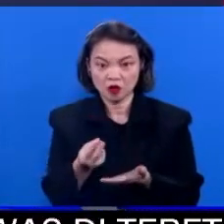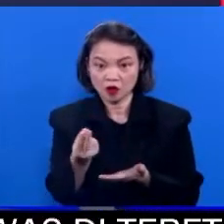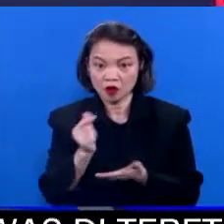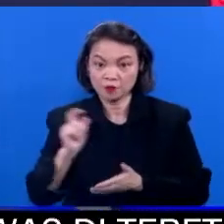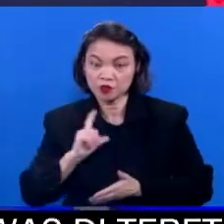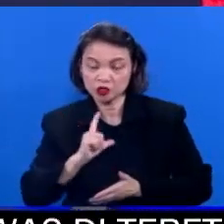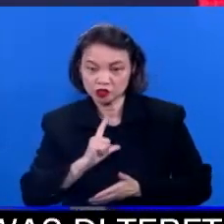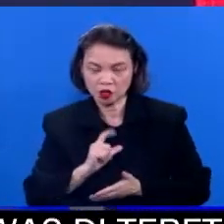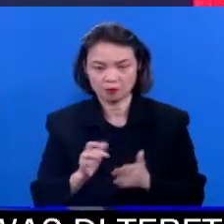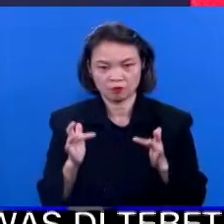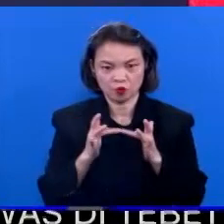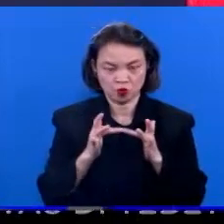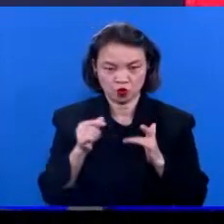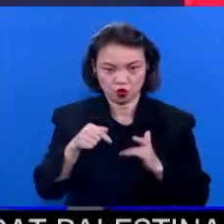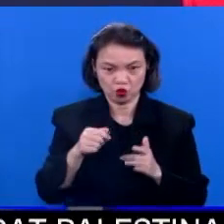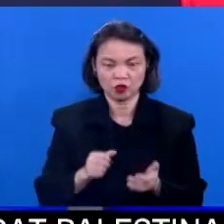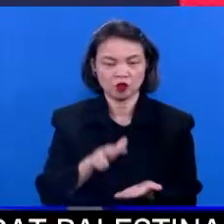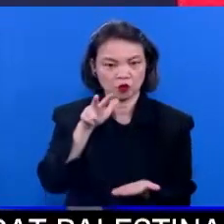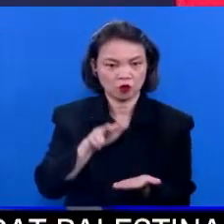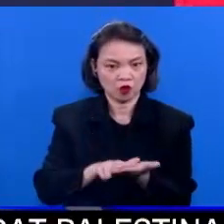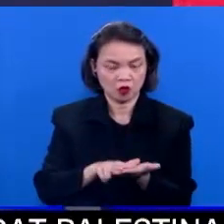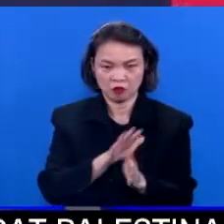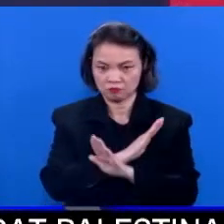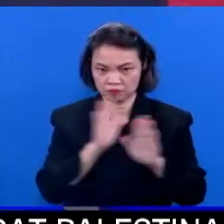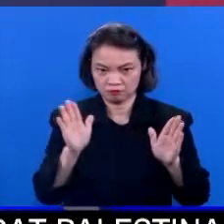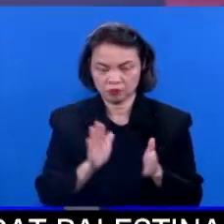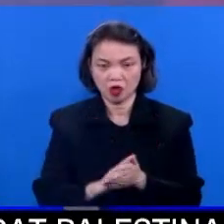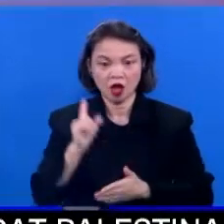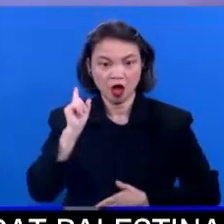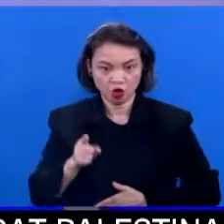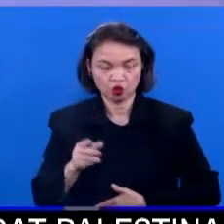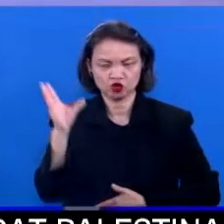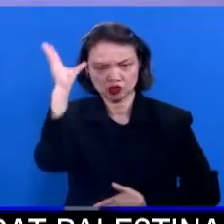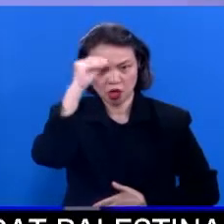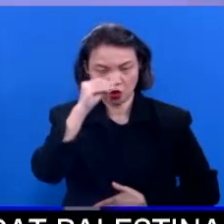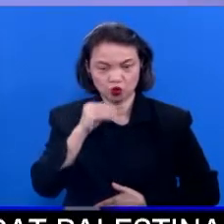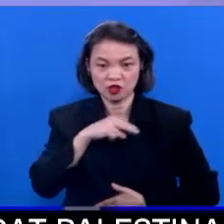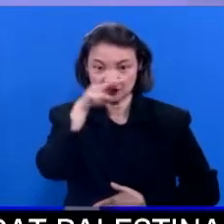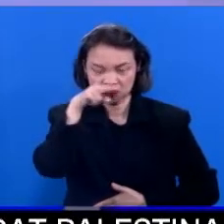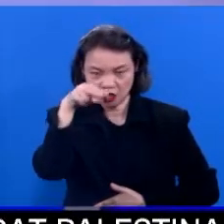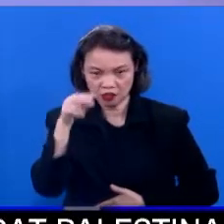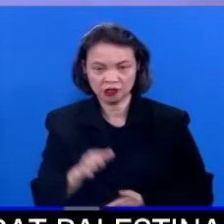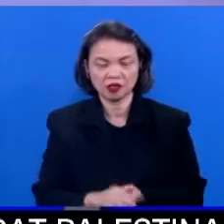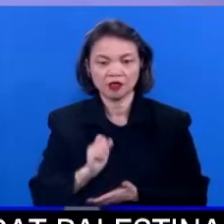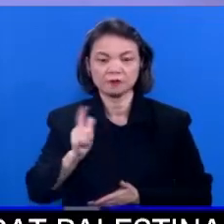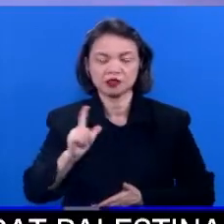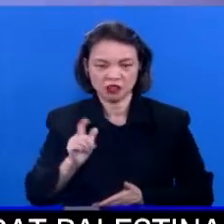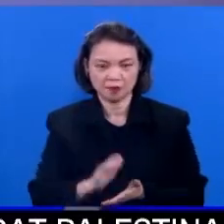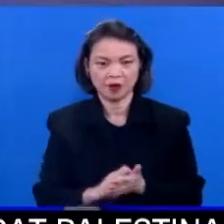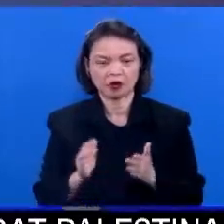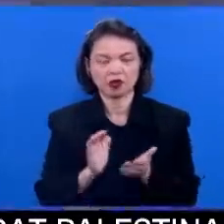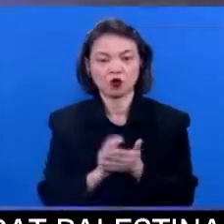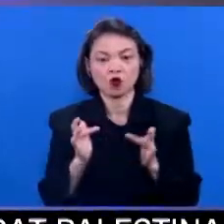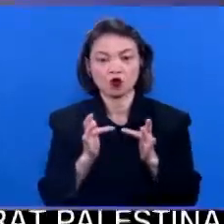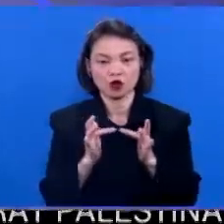pinjol ilegal, masyarakat harus waspada dan jeli memilih pinjol yang aman. Dan kita simak informasinya dalam laporan khas redaksi.